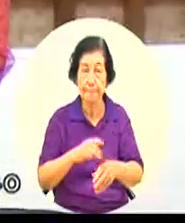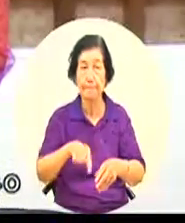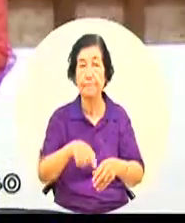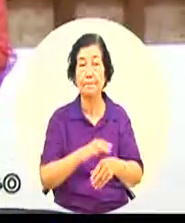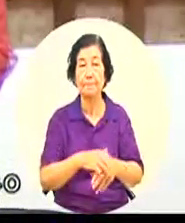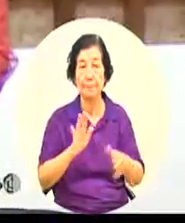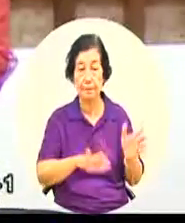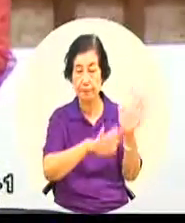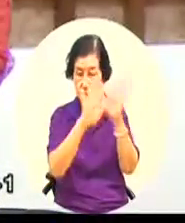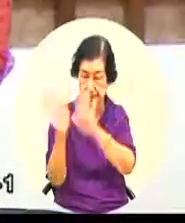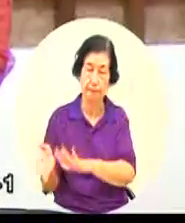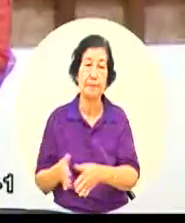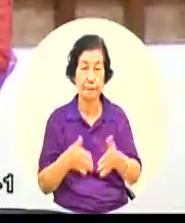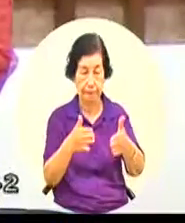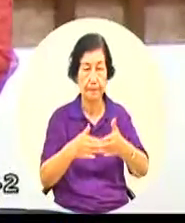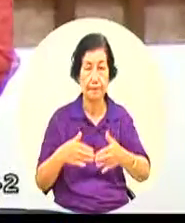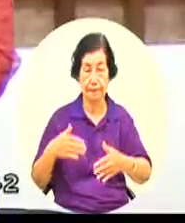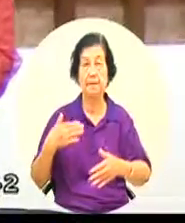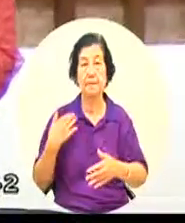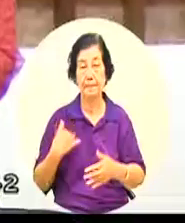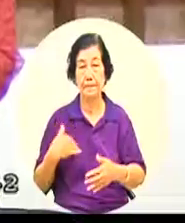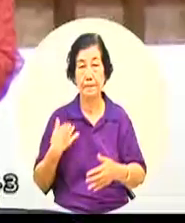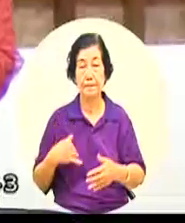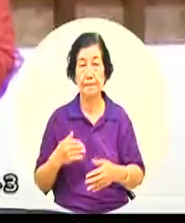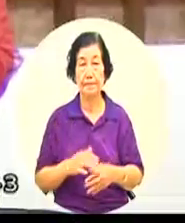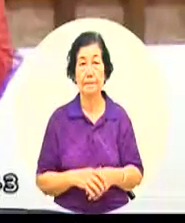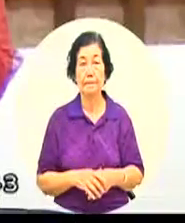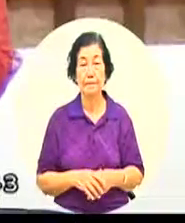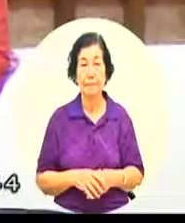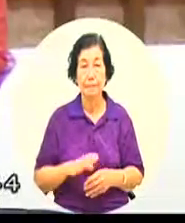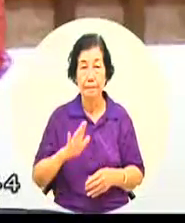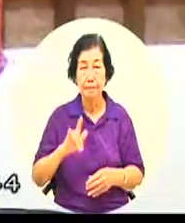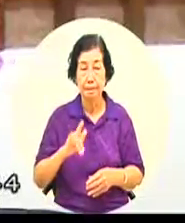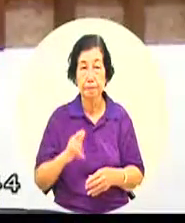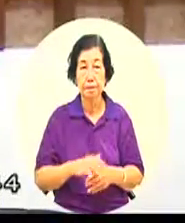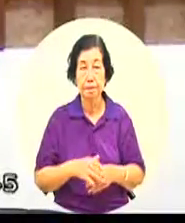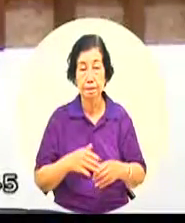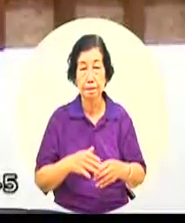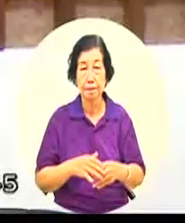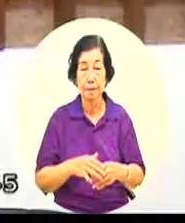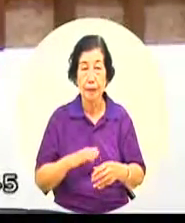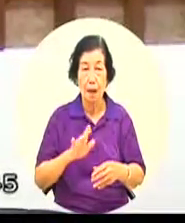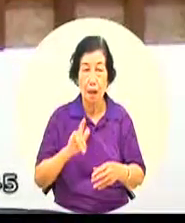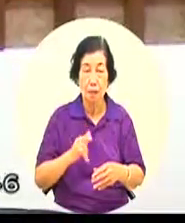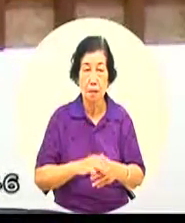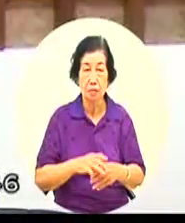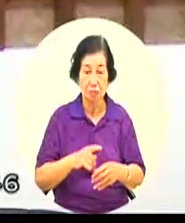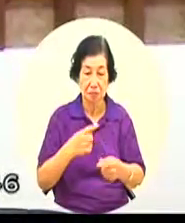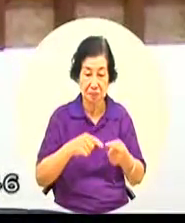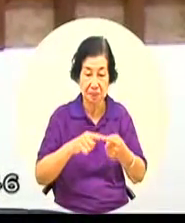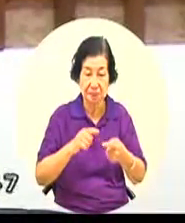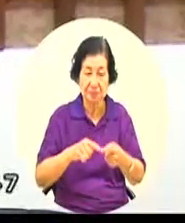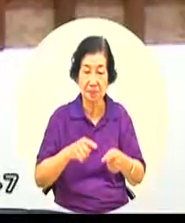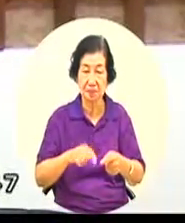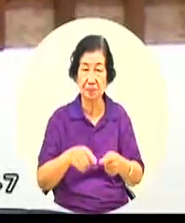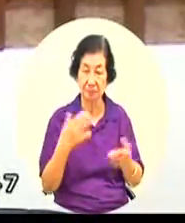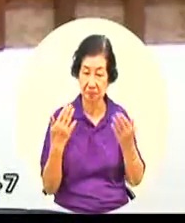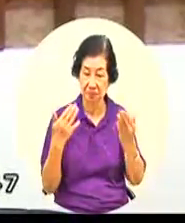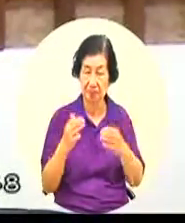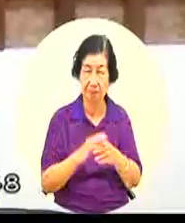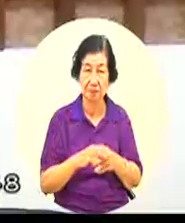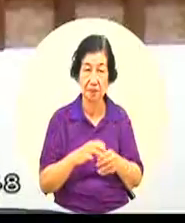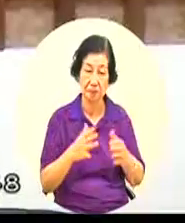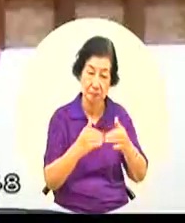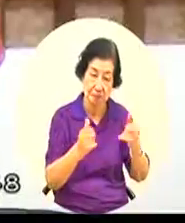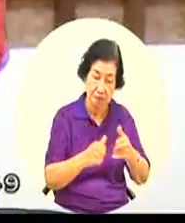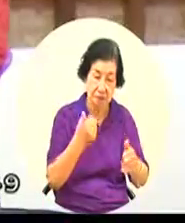然后一般来说，老师应该知道哪一个学生是有在拉 K 的。 好，还